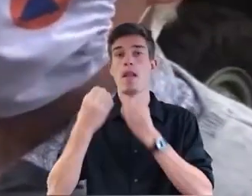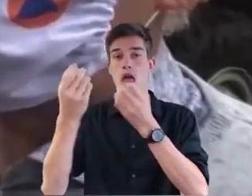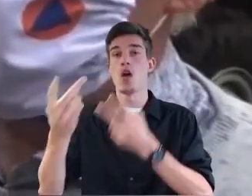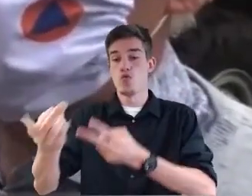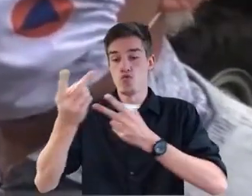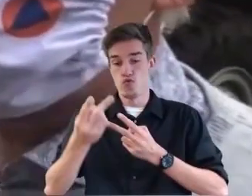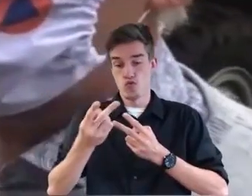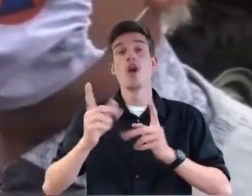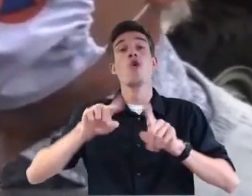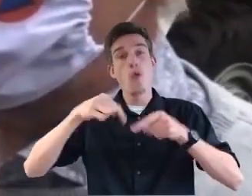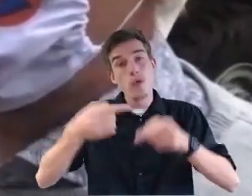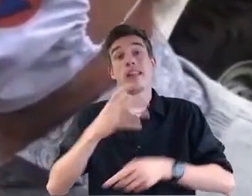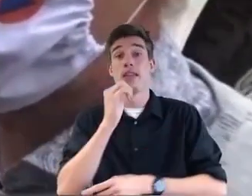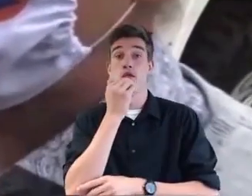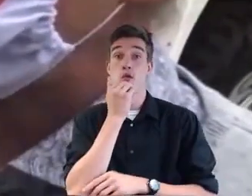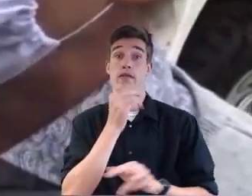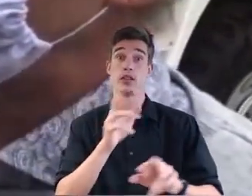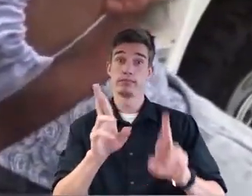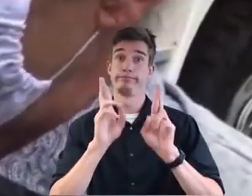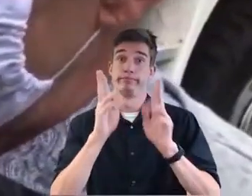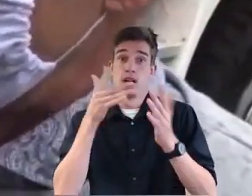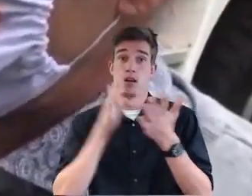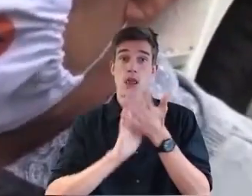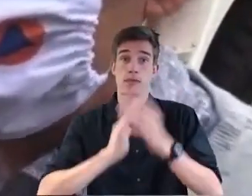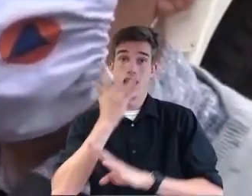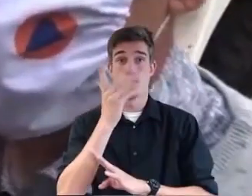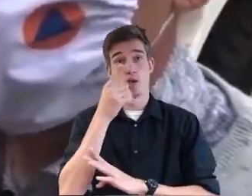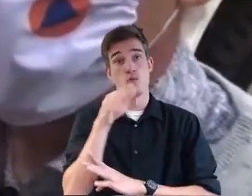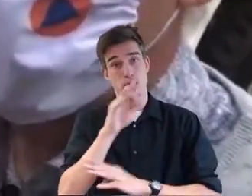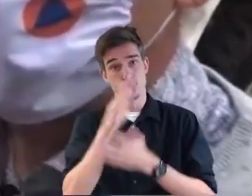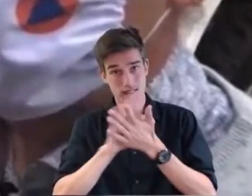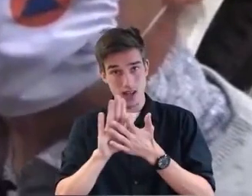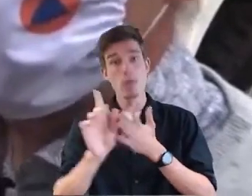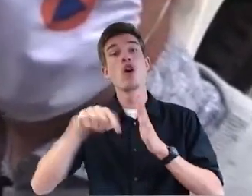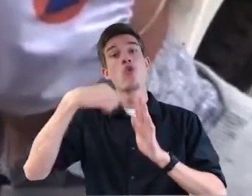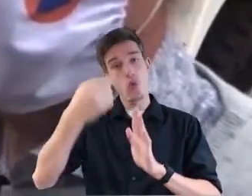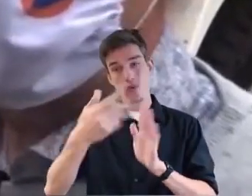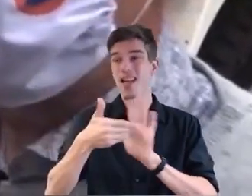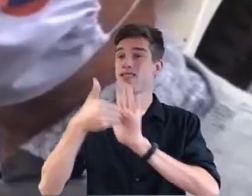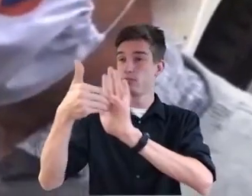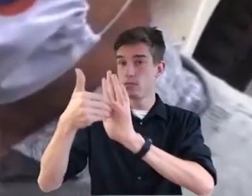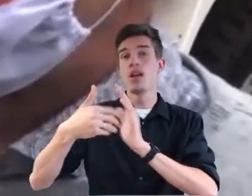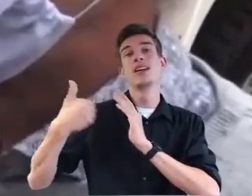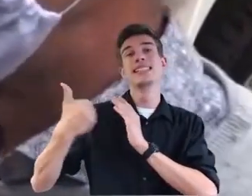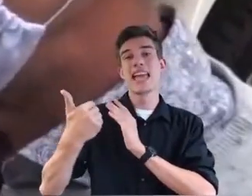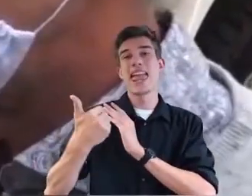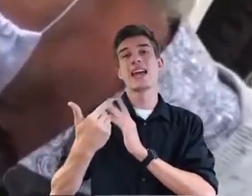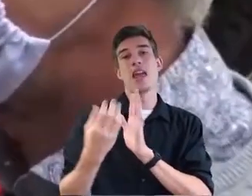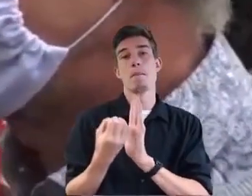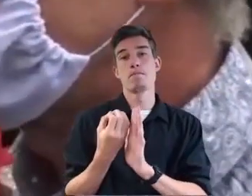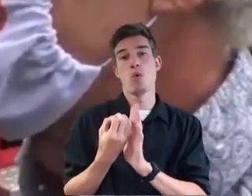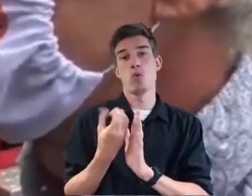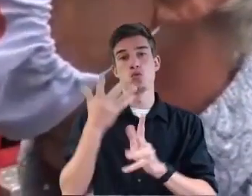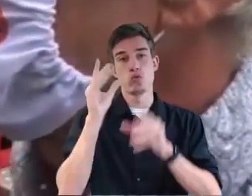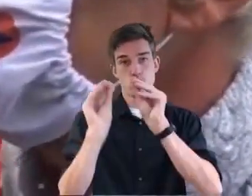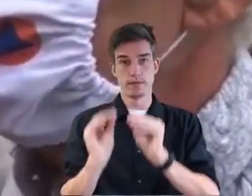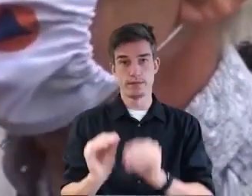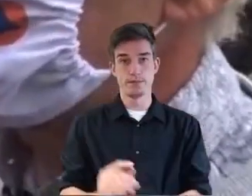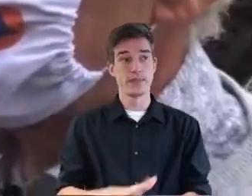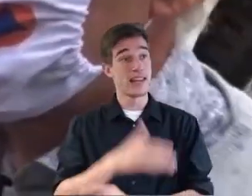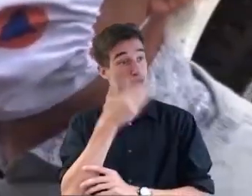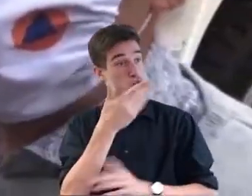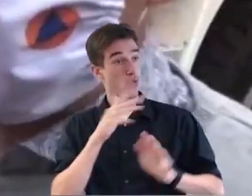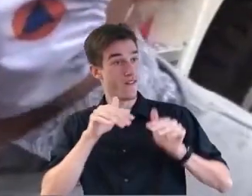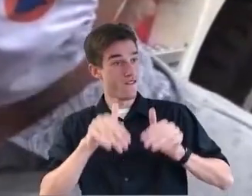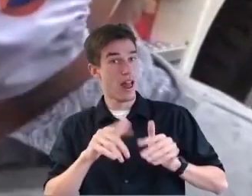hoffentlich feststellen, dass alles so funktioniert, wie wir uns das vorstellen. Und danach ist dann der Auftragnehmer gefordert, die Serienfertigung zu beginnen. In dem Fall hier